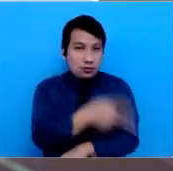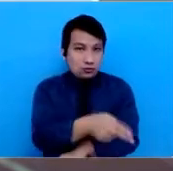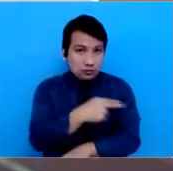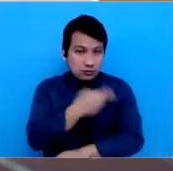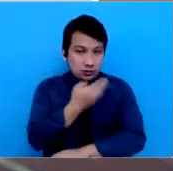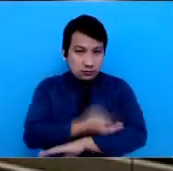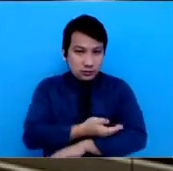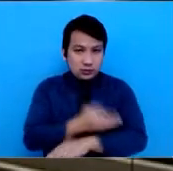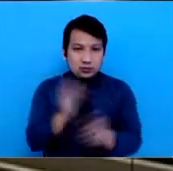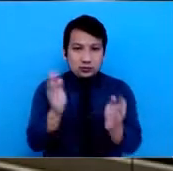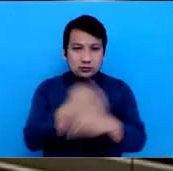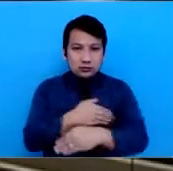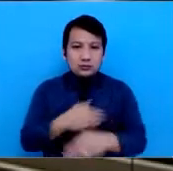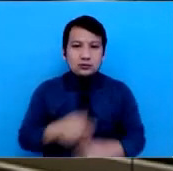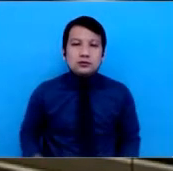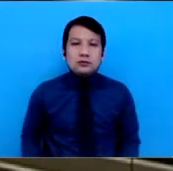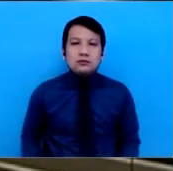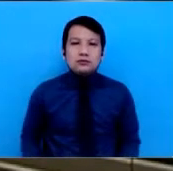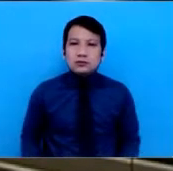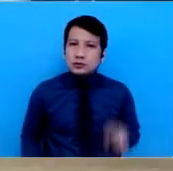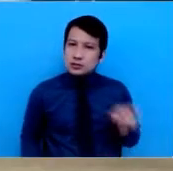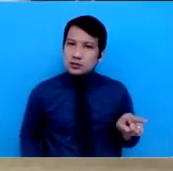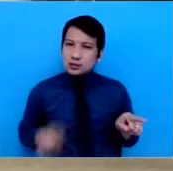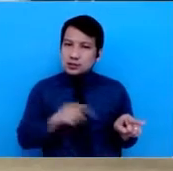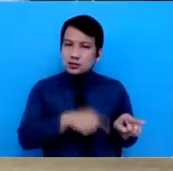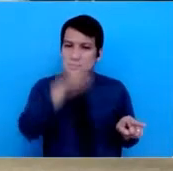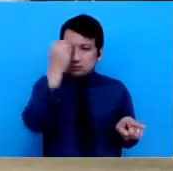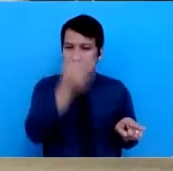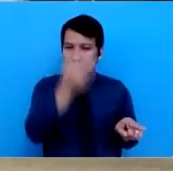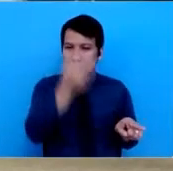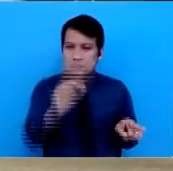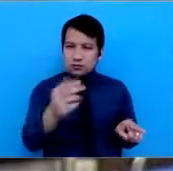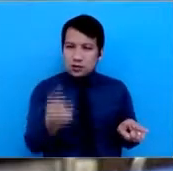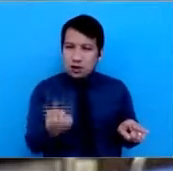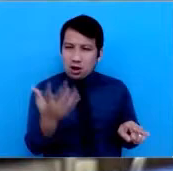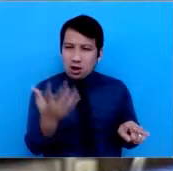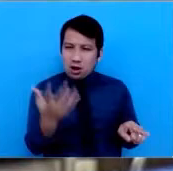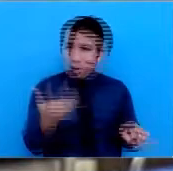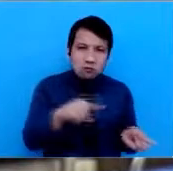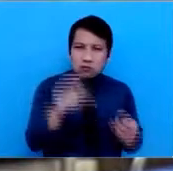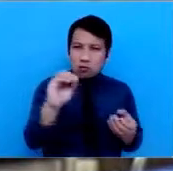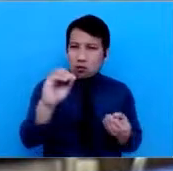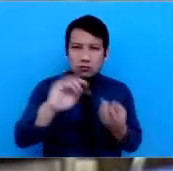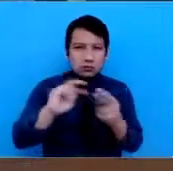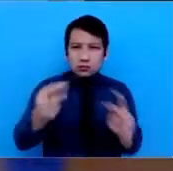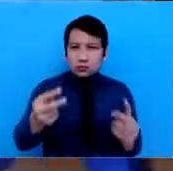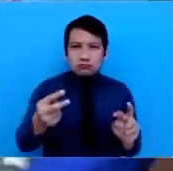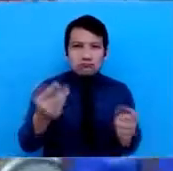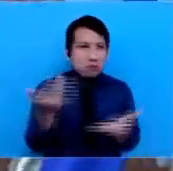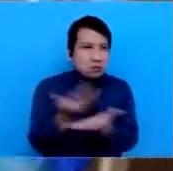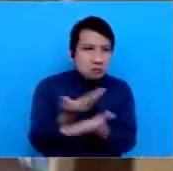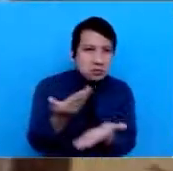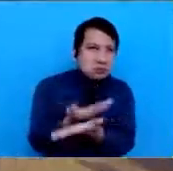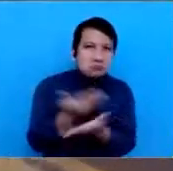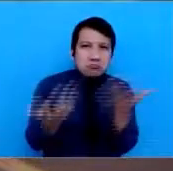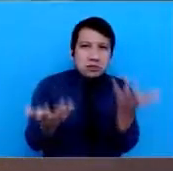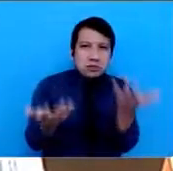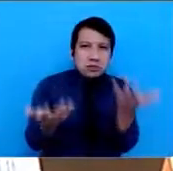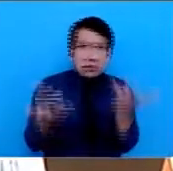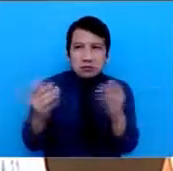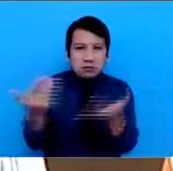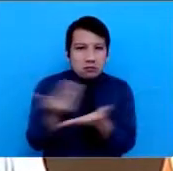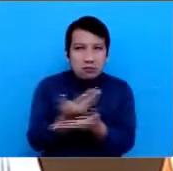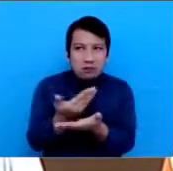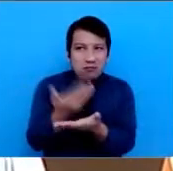occupancy. Hindi pa makumpirma ng DOH kung dulot ba ng Omicron variant ang panibagong pagtaas ng mga kaso.